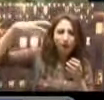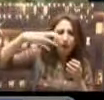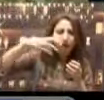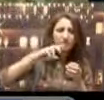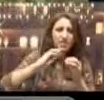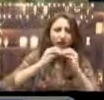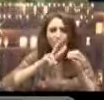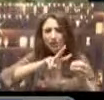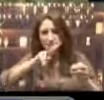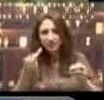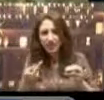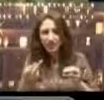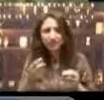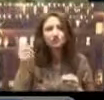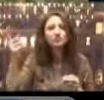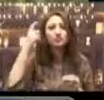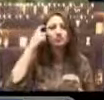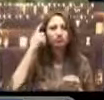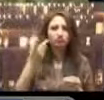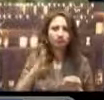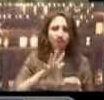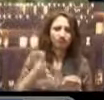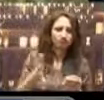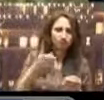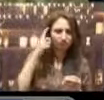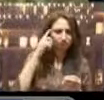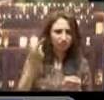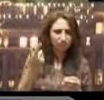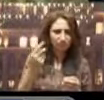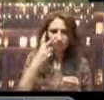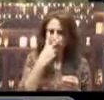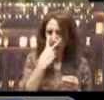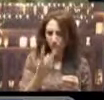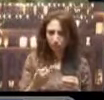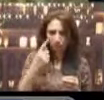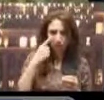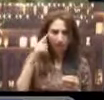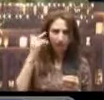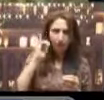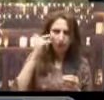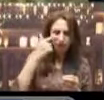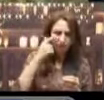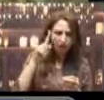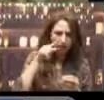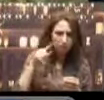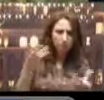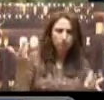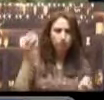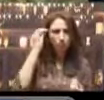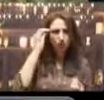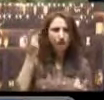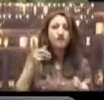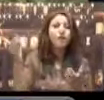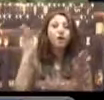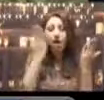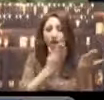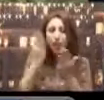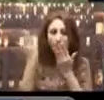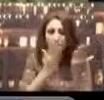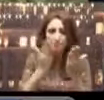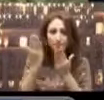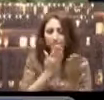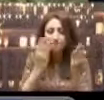ثانيه. فبدا هو يشك في حقيقه حاسه النظر اللي عنده دي يعني. وبالعلم